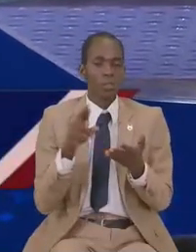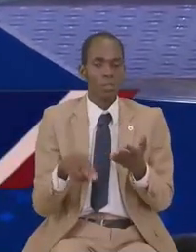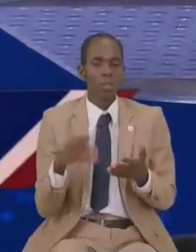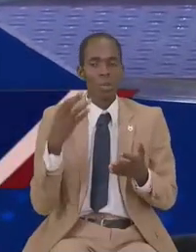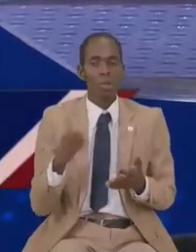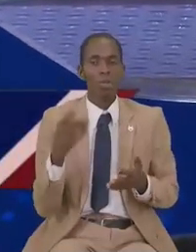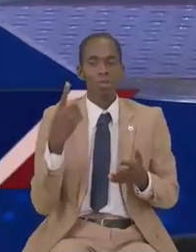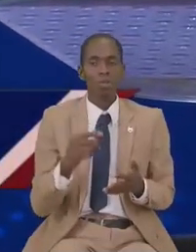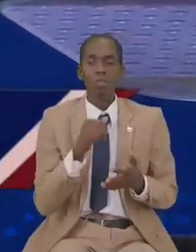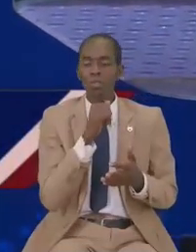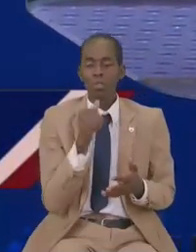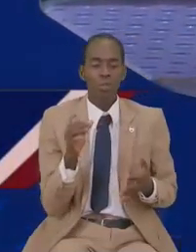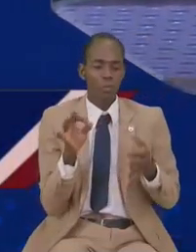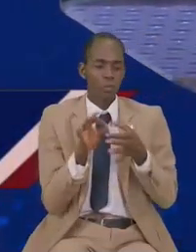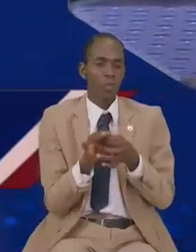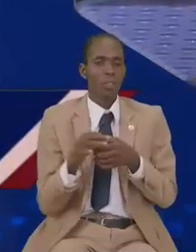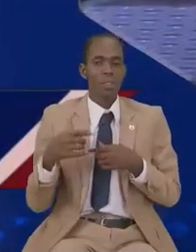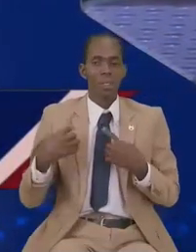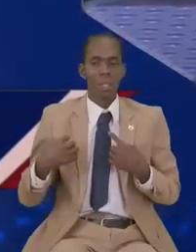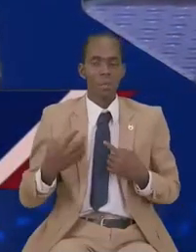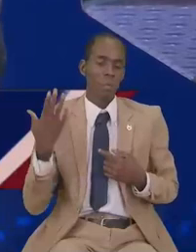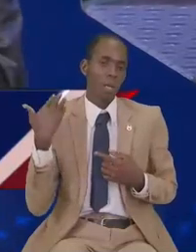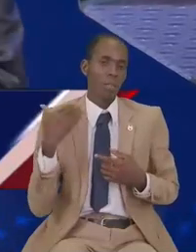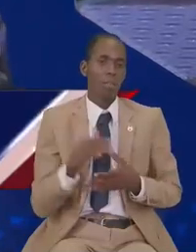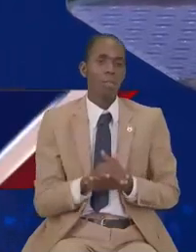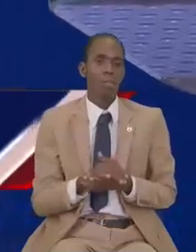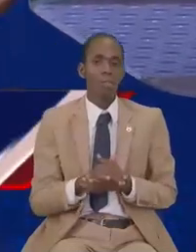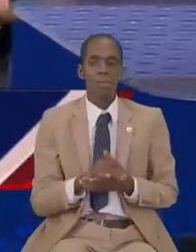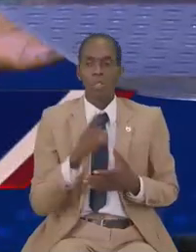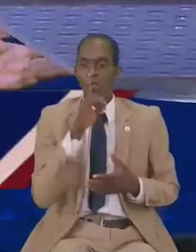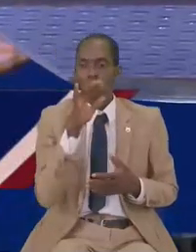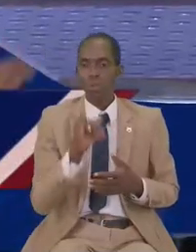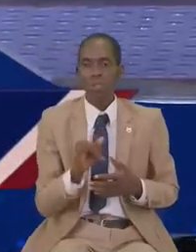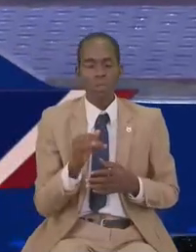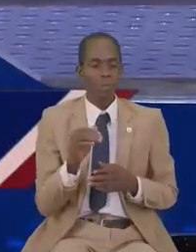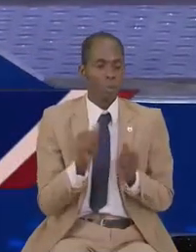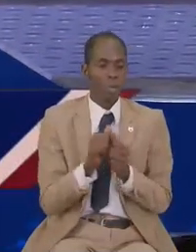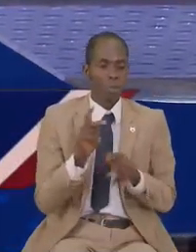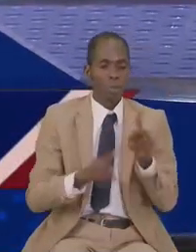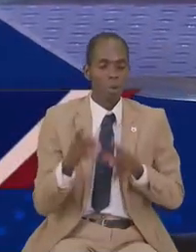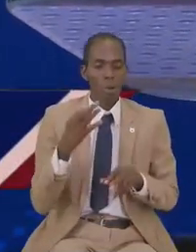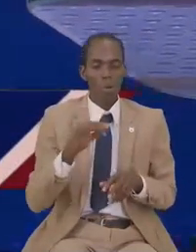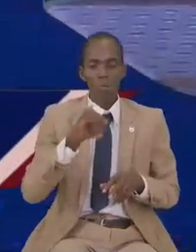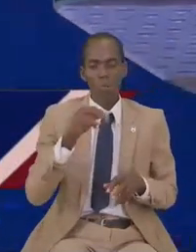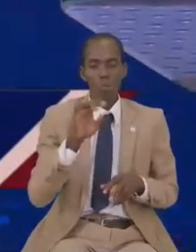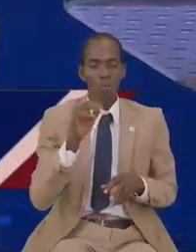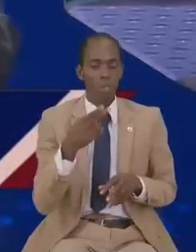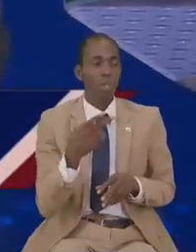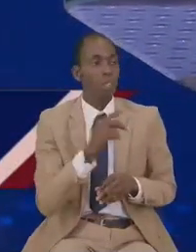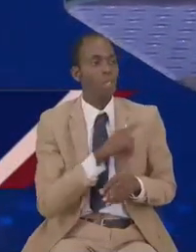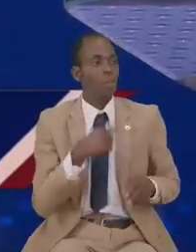sous-thème ici, la conséquence pénible d'un passé non fixé. Pour le peuple de Juda, le Seigneur leur avait dit